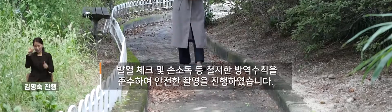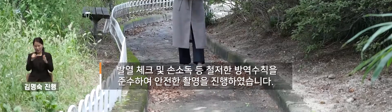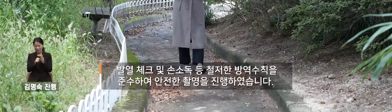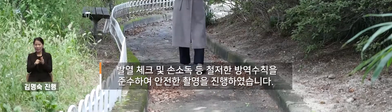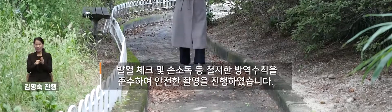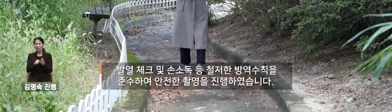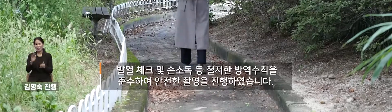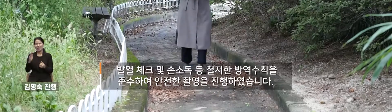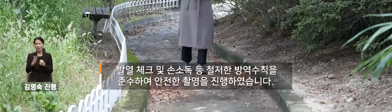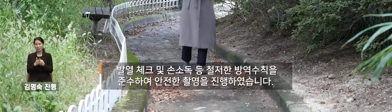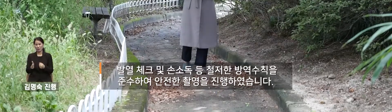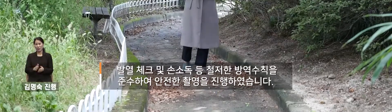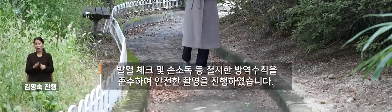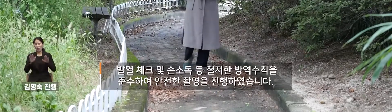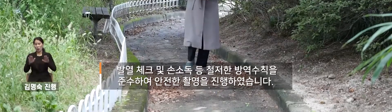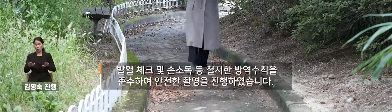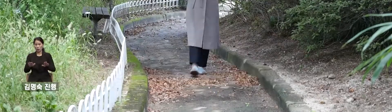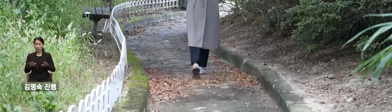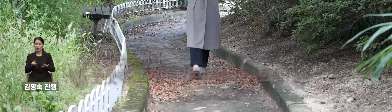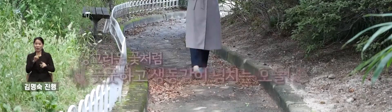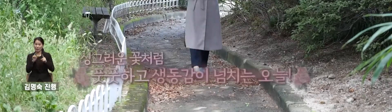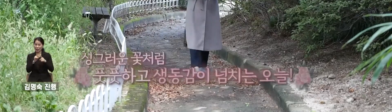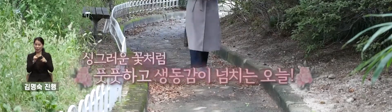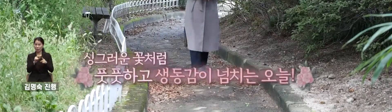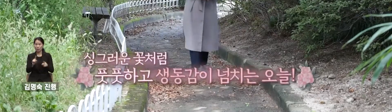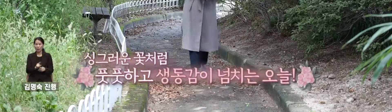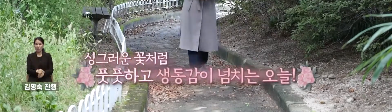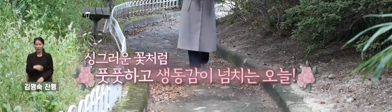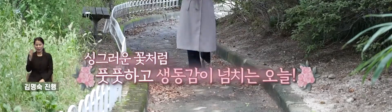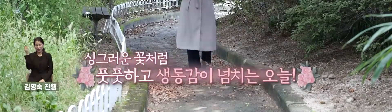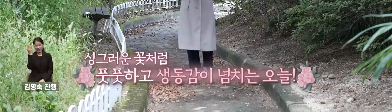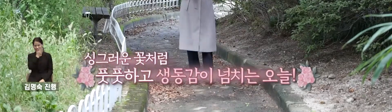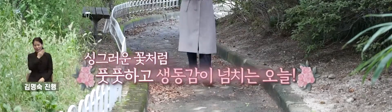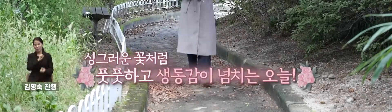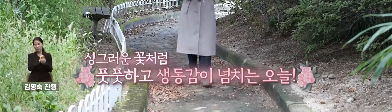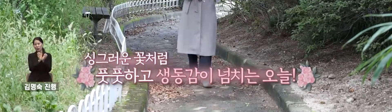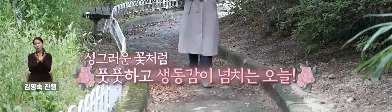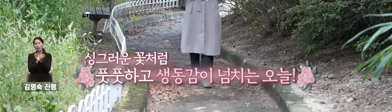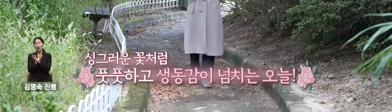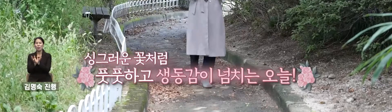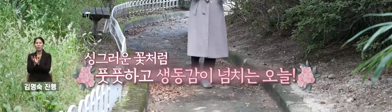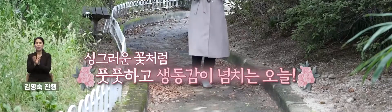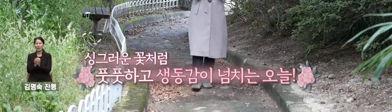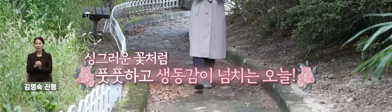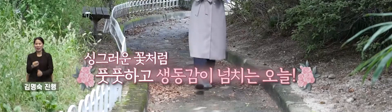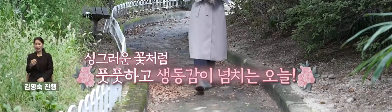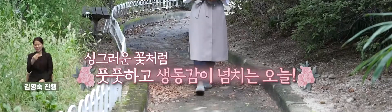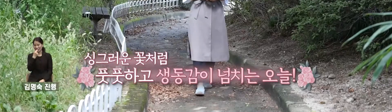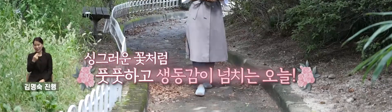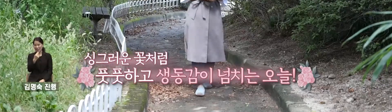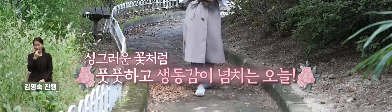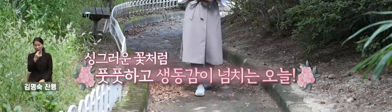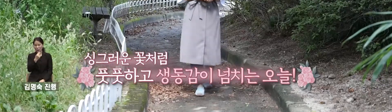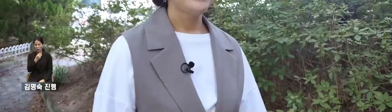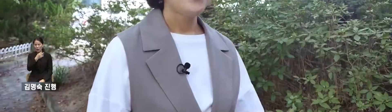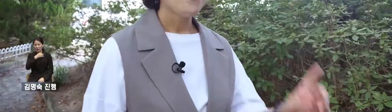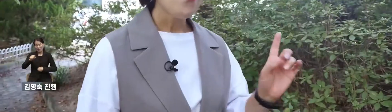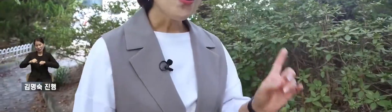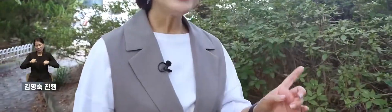때문입니다. 오늘이라는 말은 싱그러운 꽃처럼 풋풋하고 생동감을